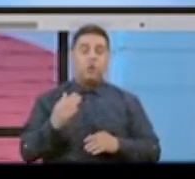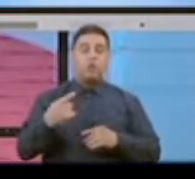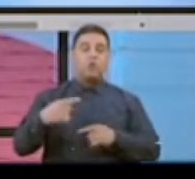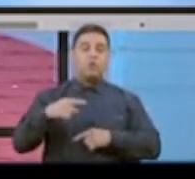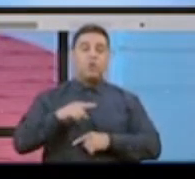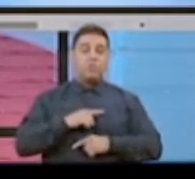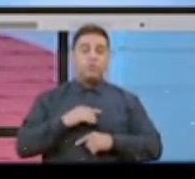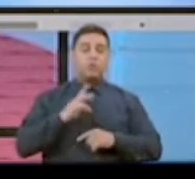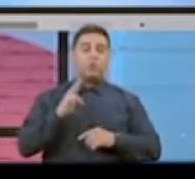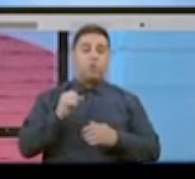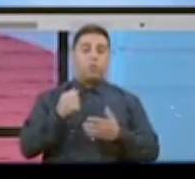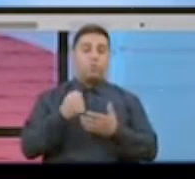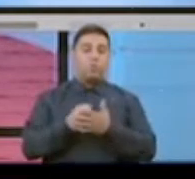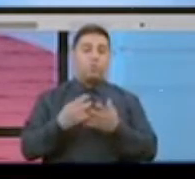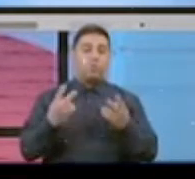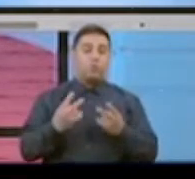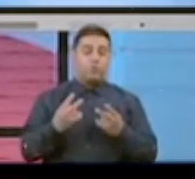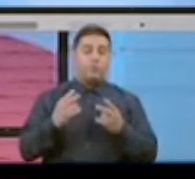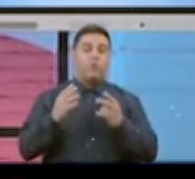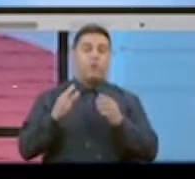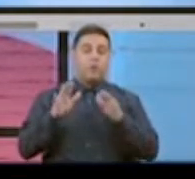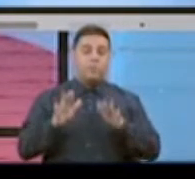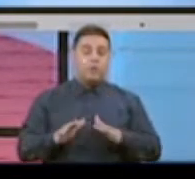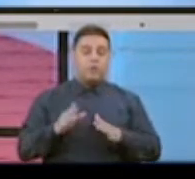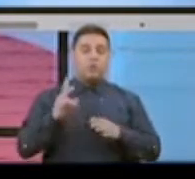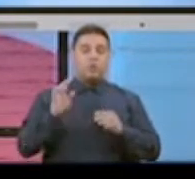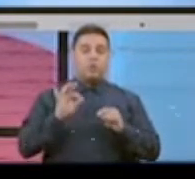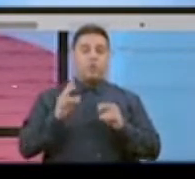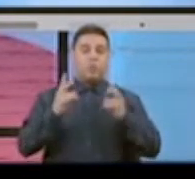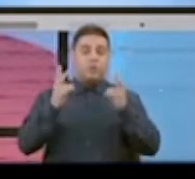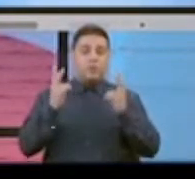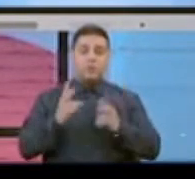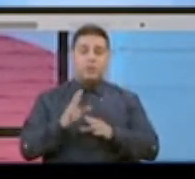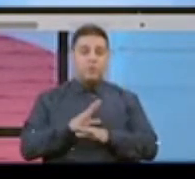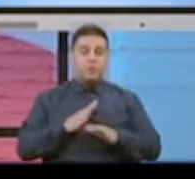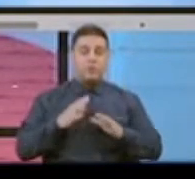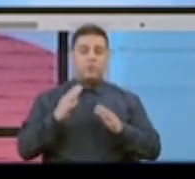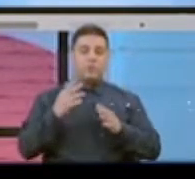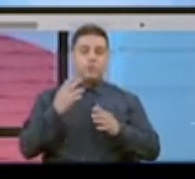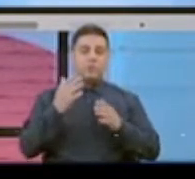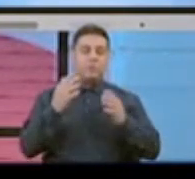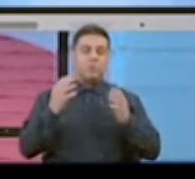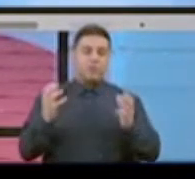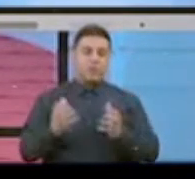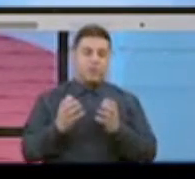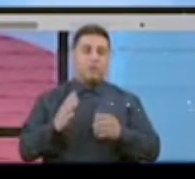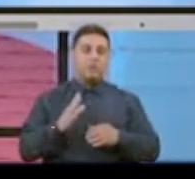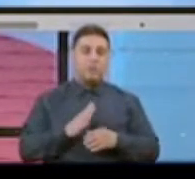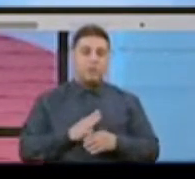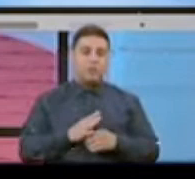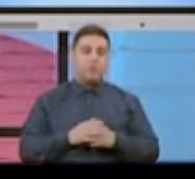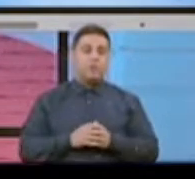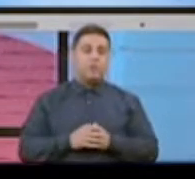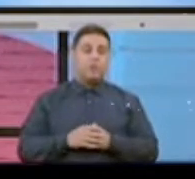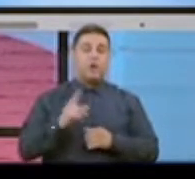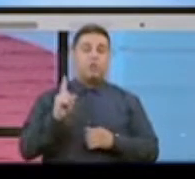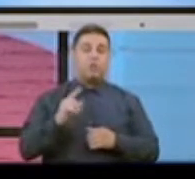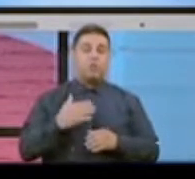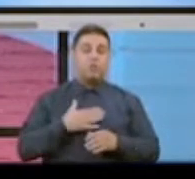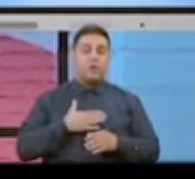добрались до нужного места без происшествий, в целости и сохранности. А что же нам